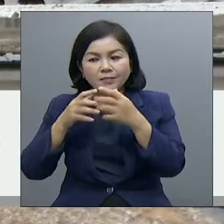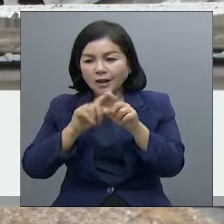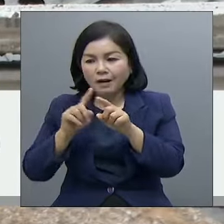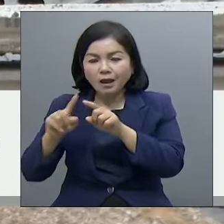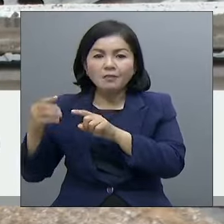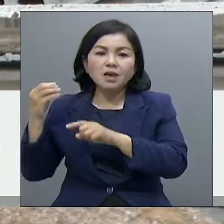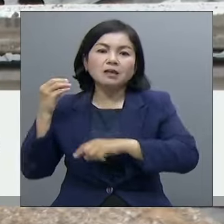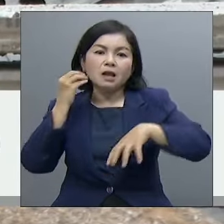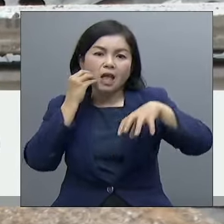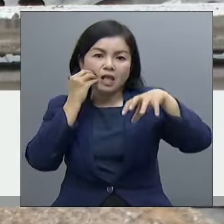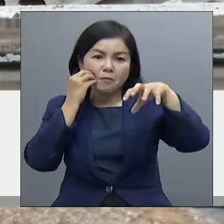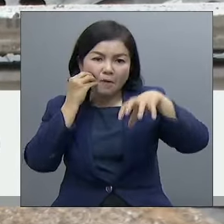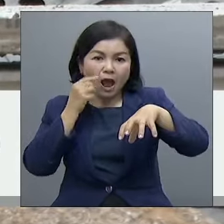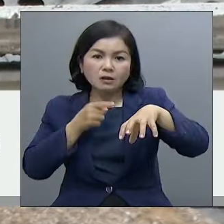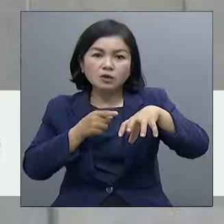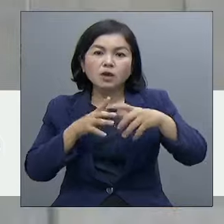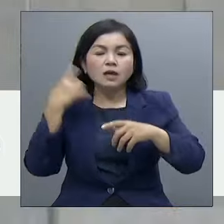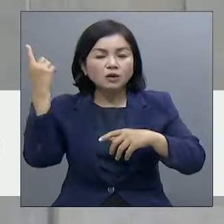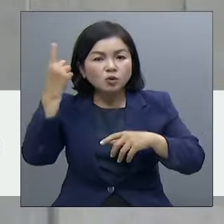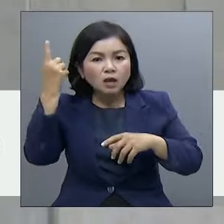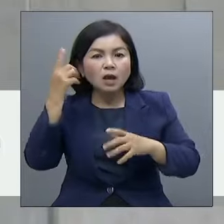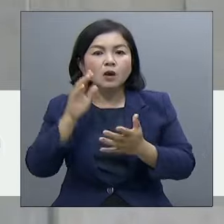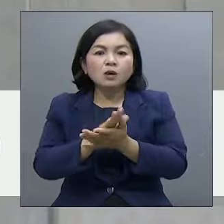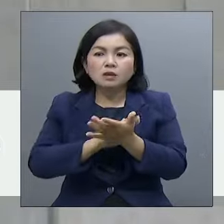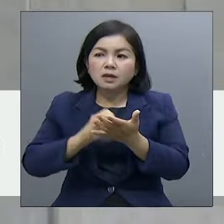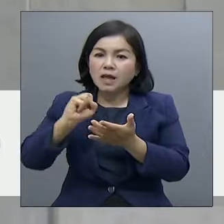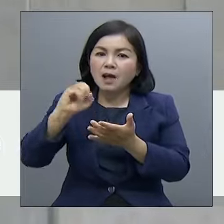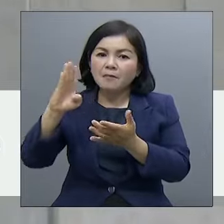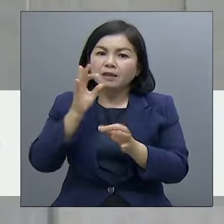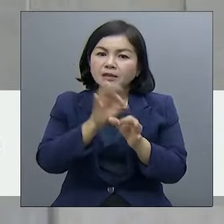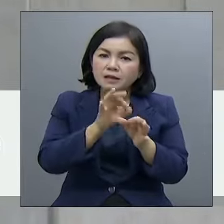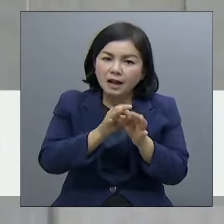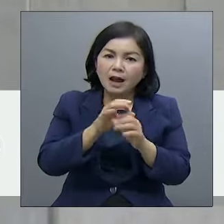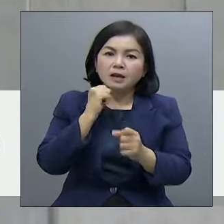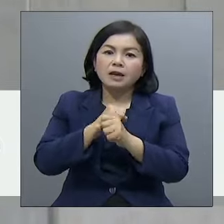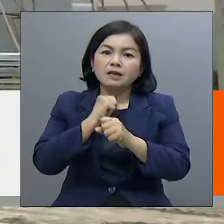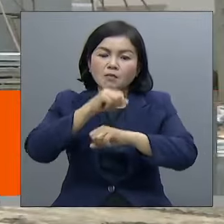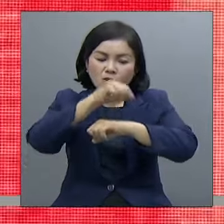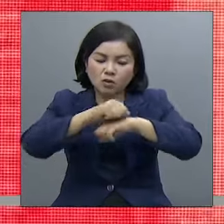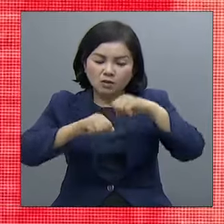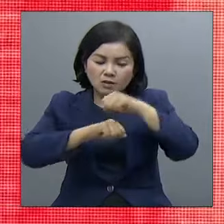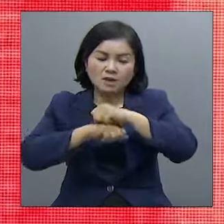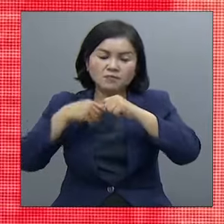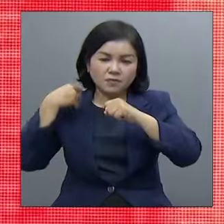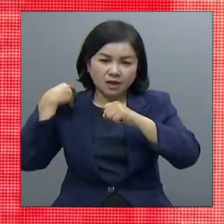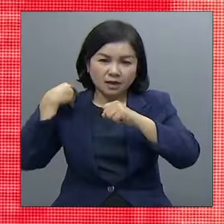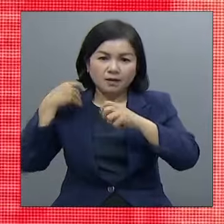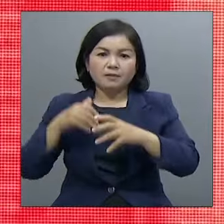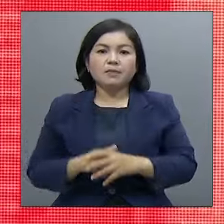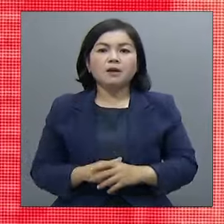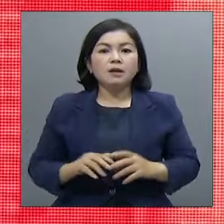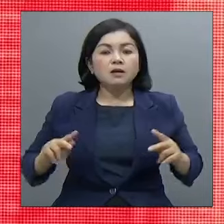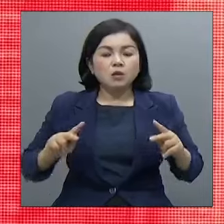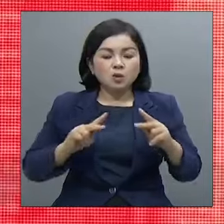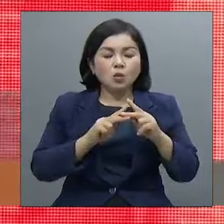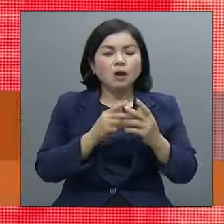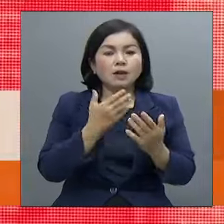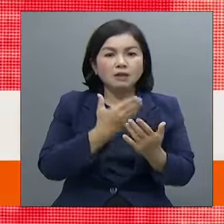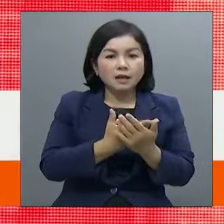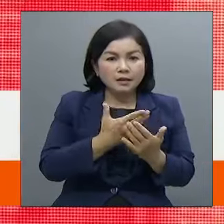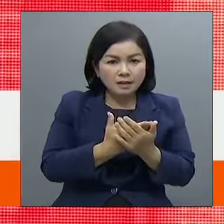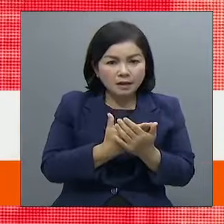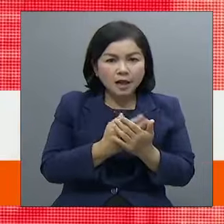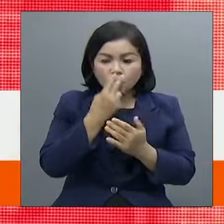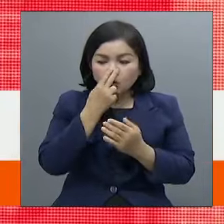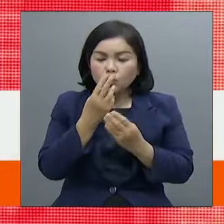ก็ยังเชื่อมโยงกับภาคการท่องเที่ยวสถาบันการเงินและการก่อสร้างด้วยค่ะ ทางกระทรวงการคลังเราครับทางสสค.ได้มีตัวเลข